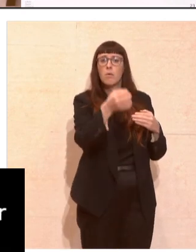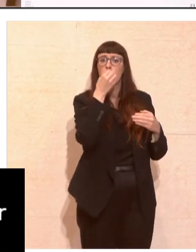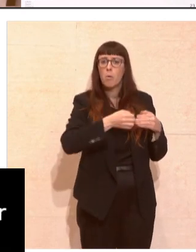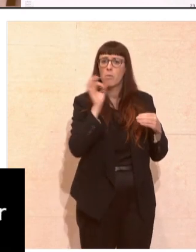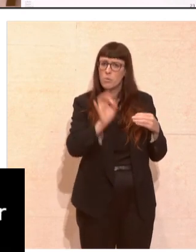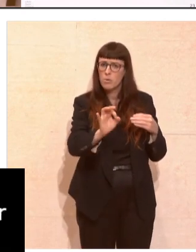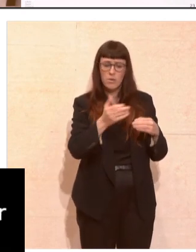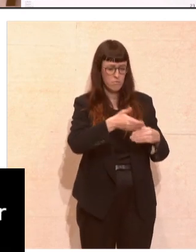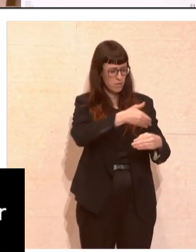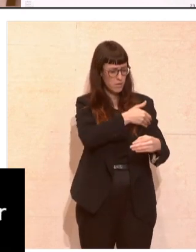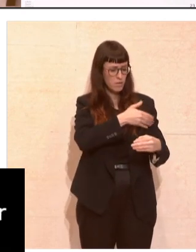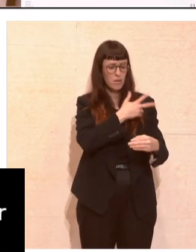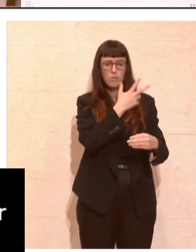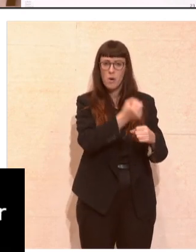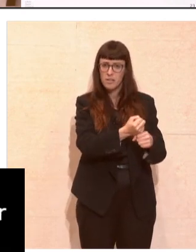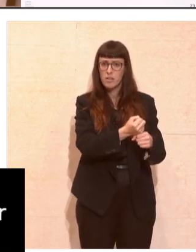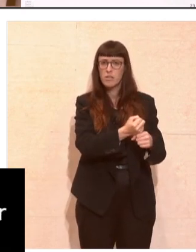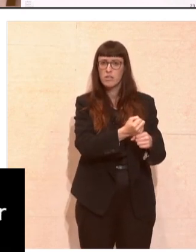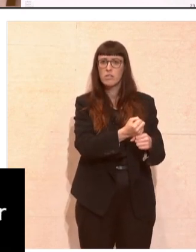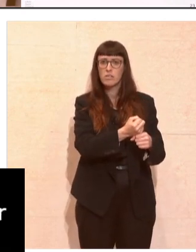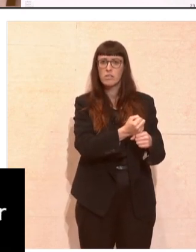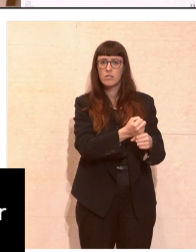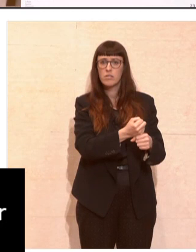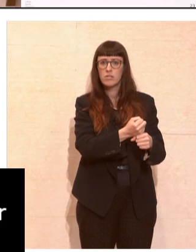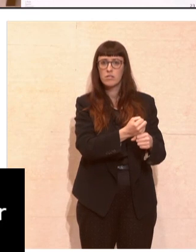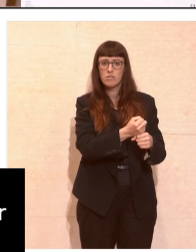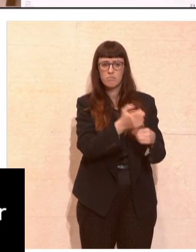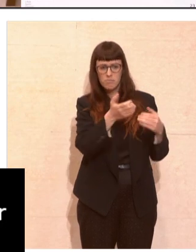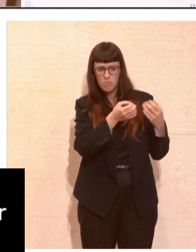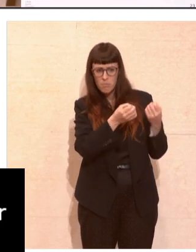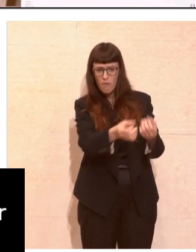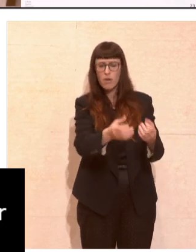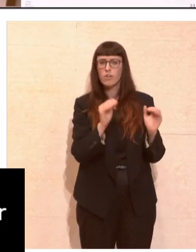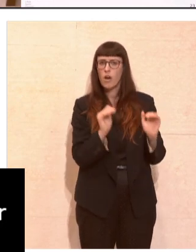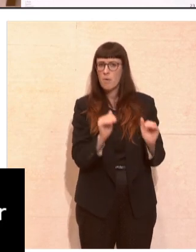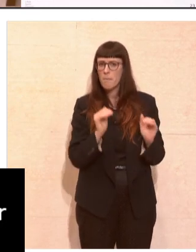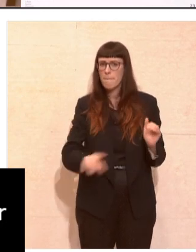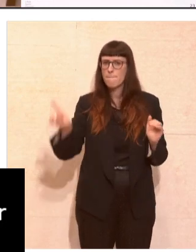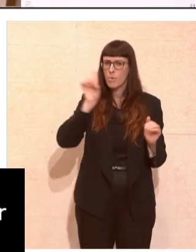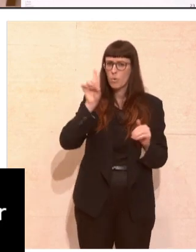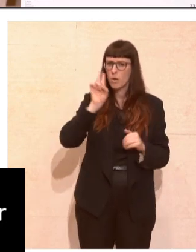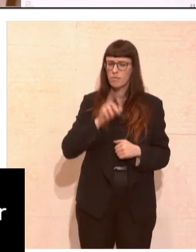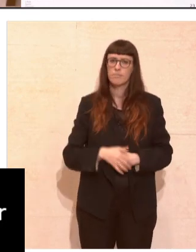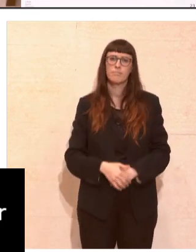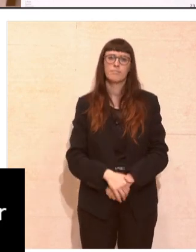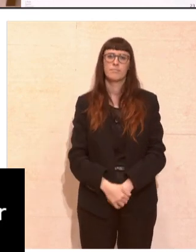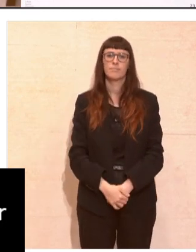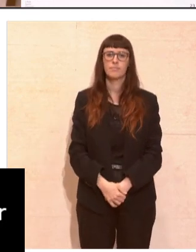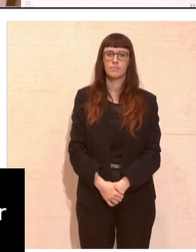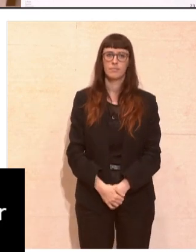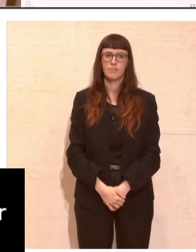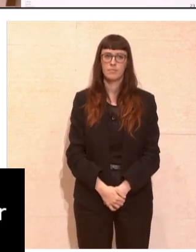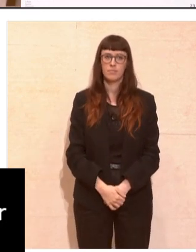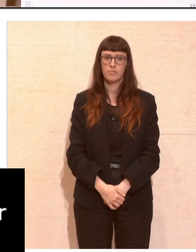demi, finalement, se normalise à 10 ans. Pourquoi, finalement, ça pourrait être un risque d'avoir un classement sous la moyenne dans